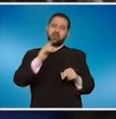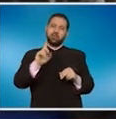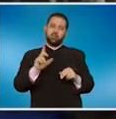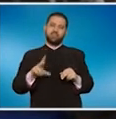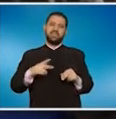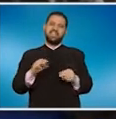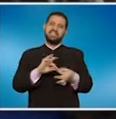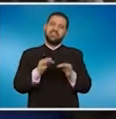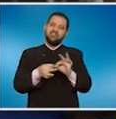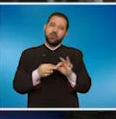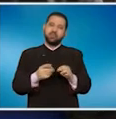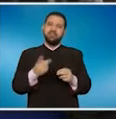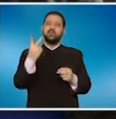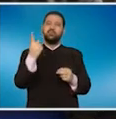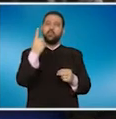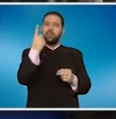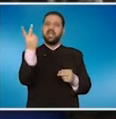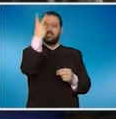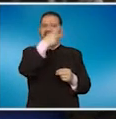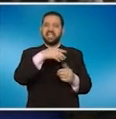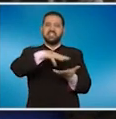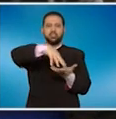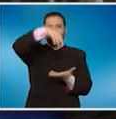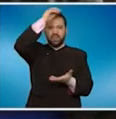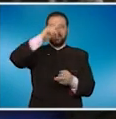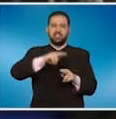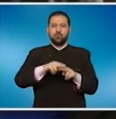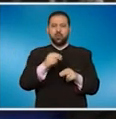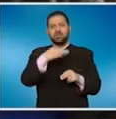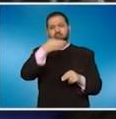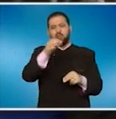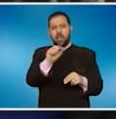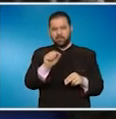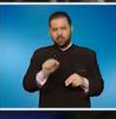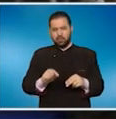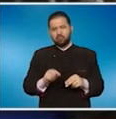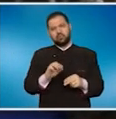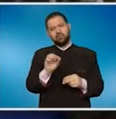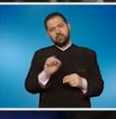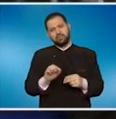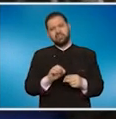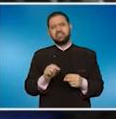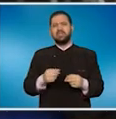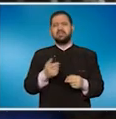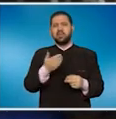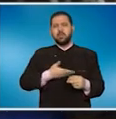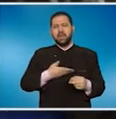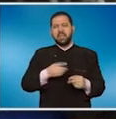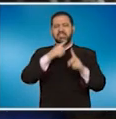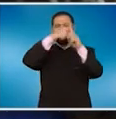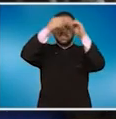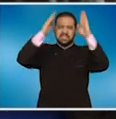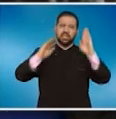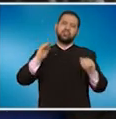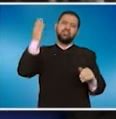da? Ci este vorba despre un înțeles duhovnicesc, fie, așa cum spuneam, unele manuscrise pentru cele cerești, pentru lucrurile duhovnicești cerești, pe de altă